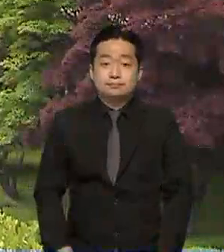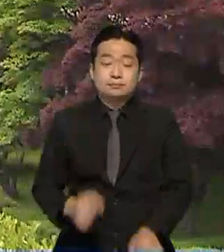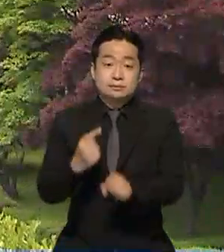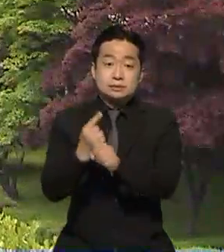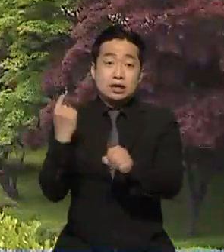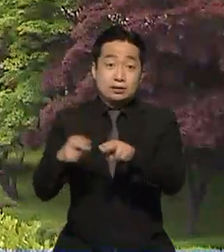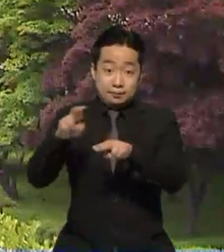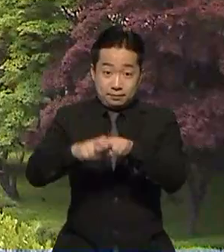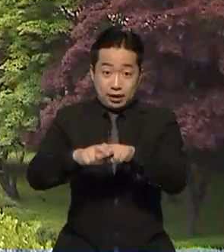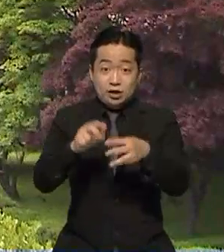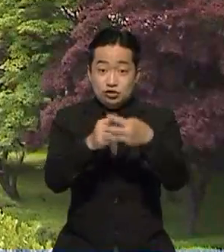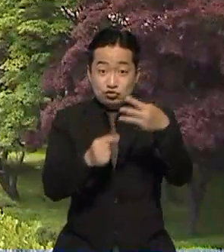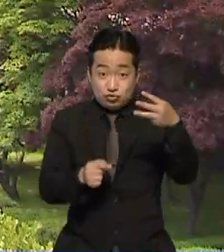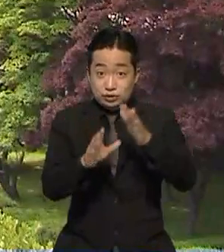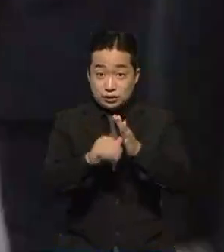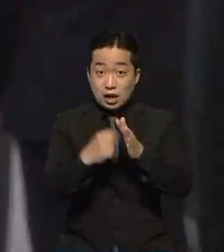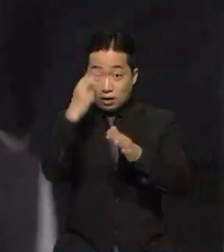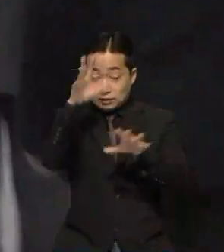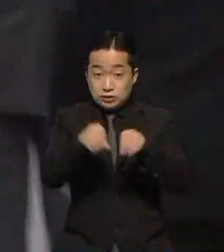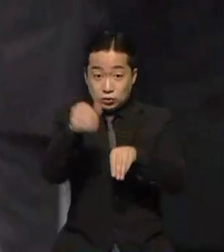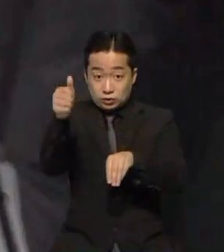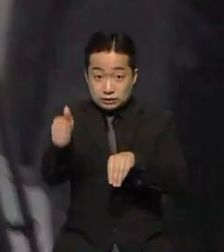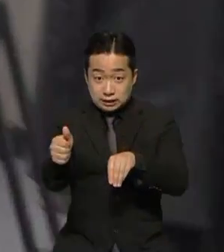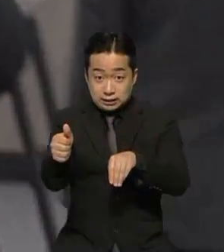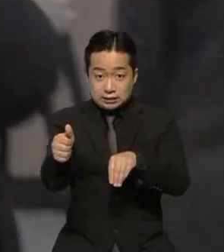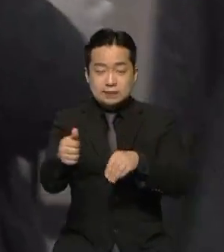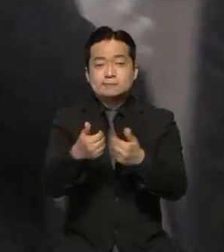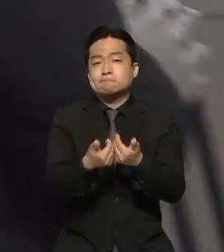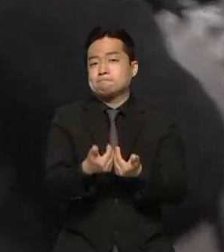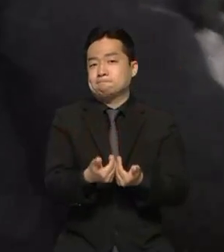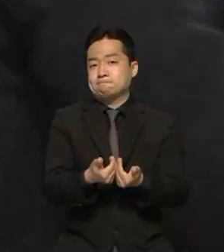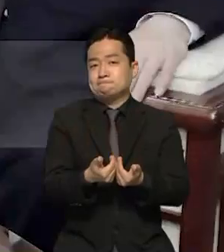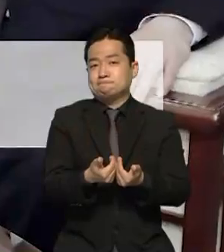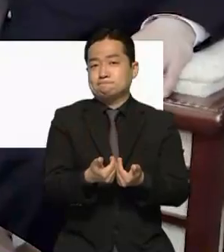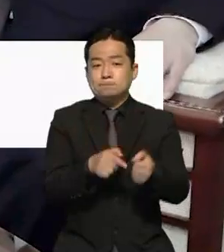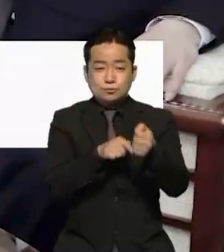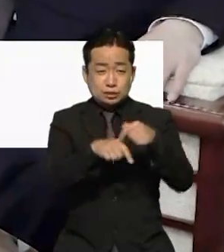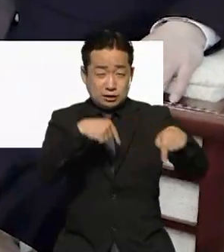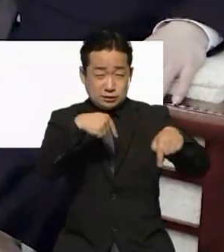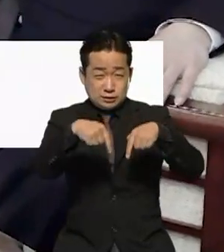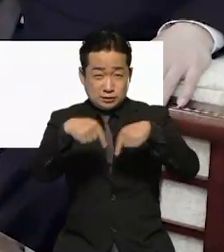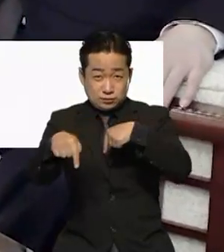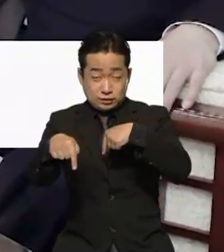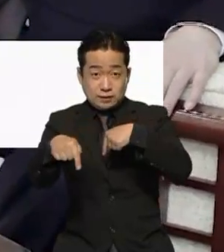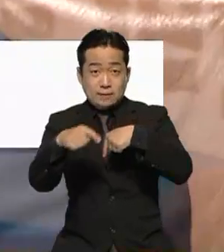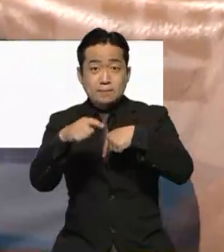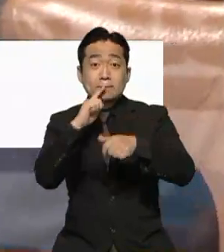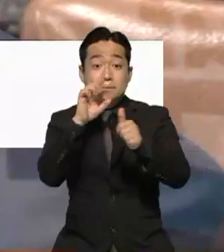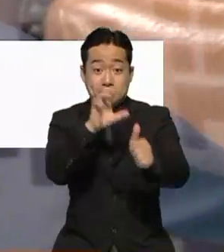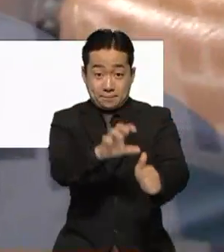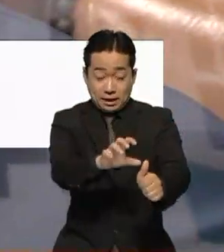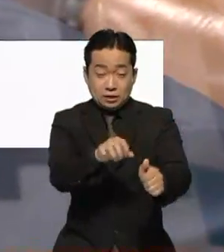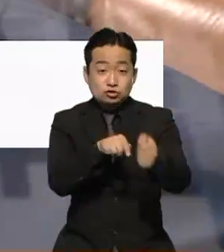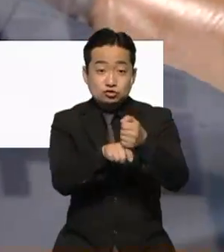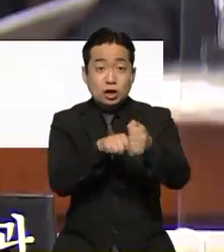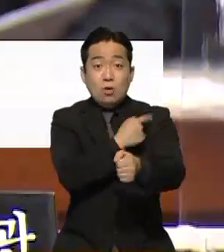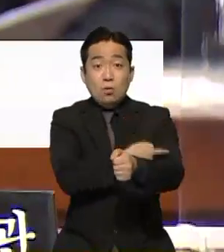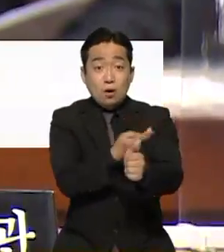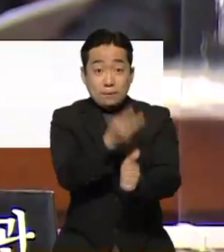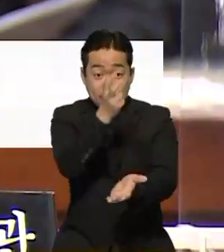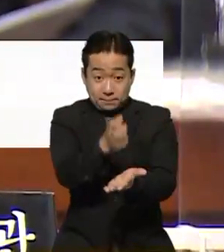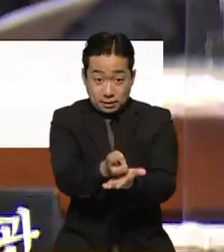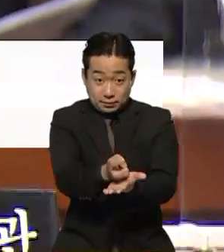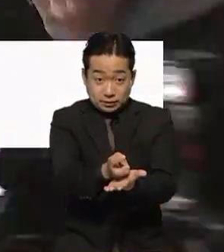지난해 취임해 윤석열 당시 검찰총장과의 인사 갈등, 수사지휘권 발동에 이어 최근 수사권 폐지